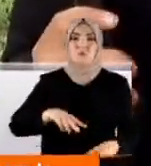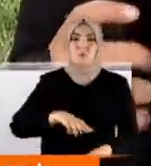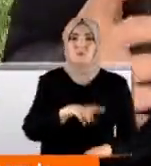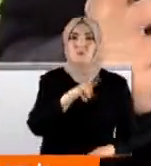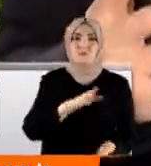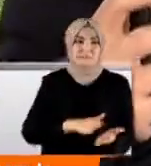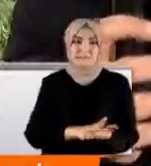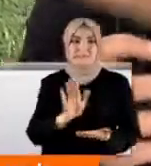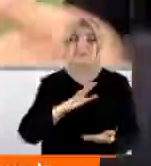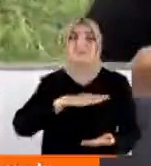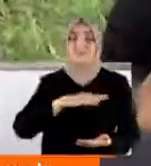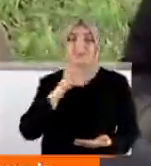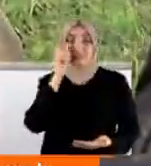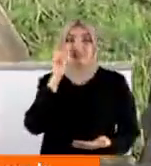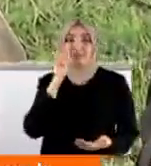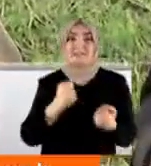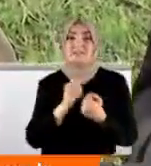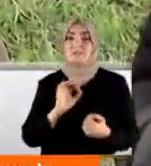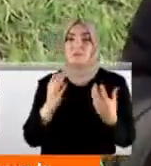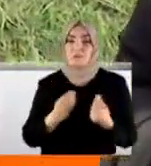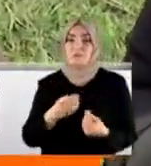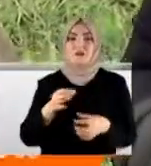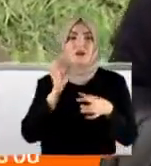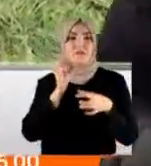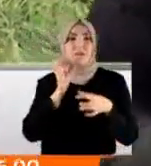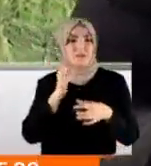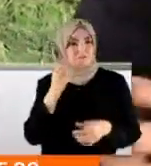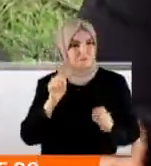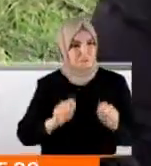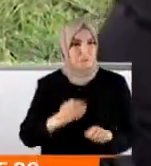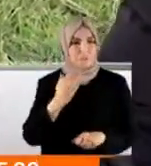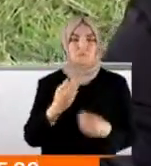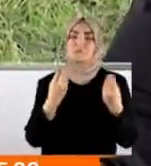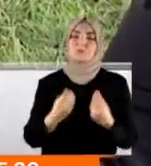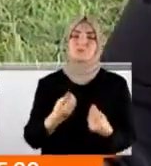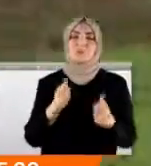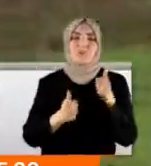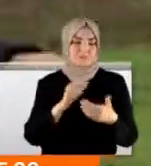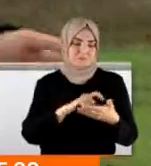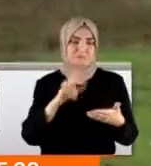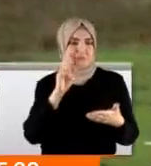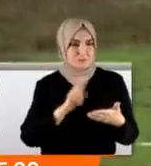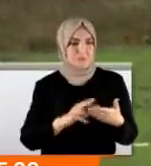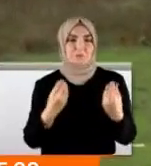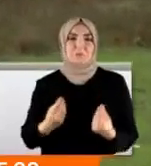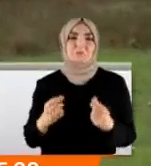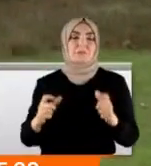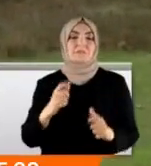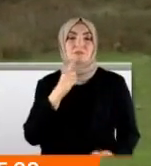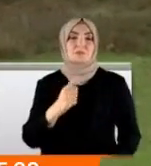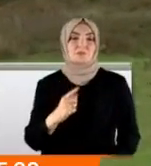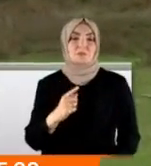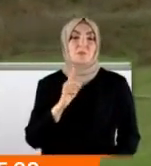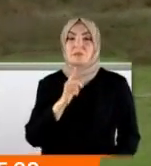kahvenizi yudumluyorsunuz. Açık hava. Yarışı açmışsınız telefonda. Bence güzel bir ortam. Bence güzel, evet, keyifli. Ve işte o ses, Formula